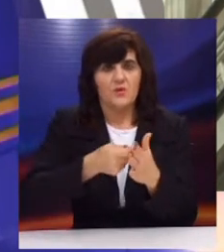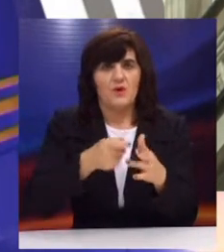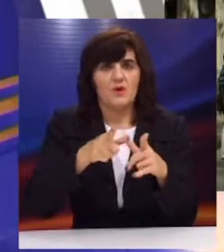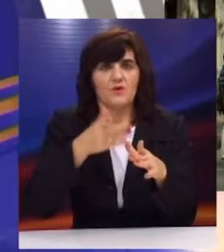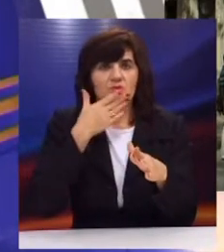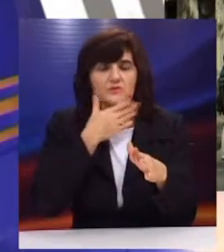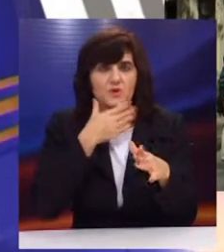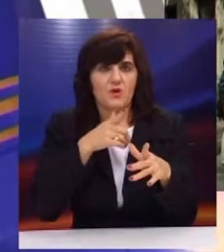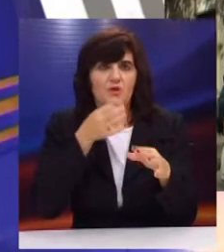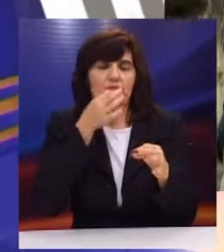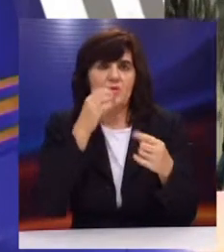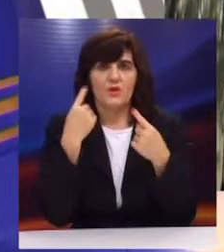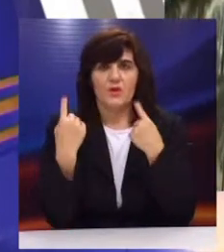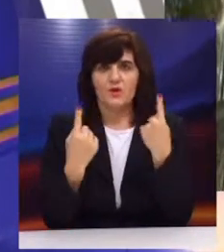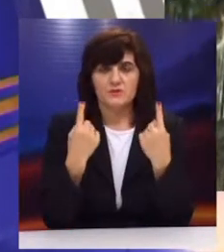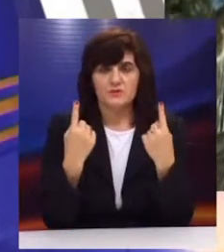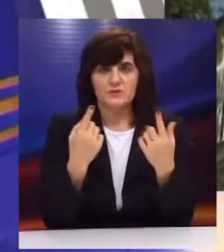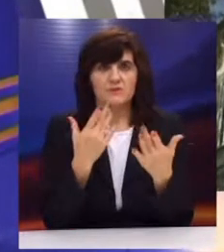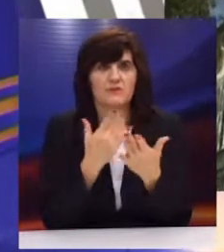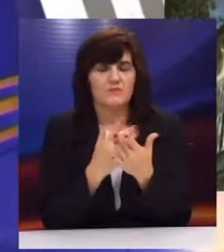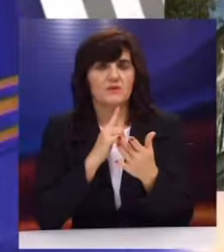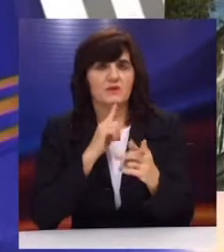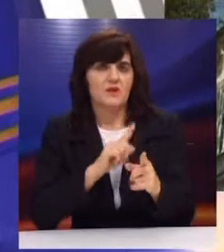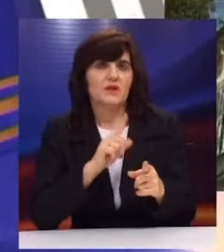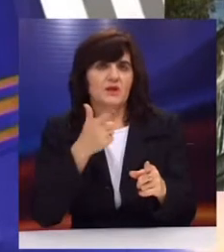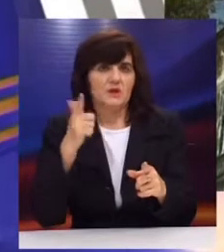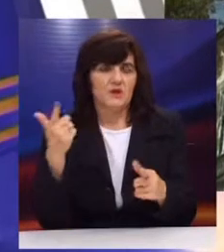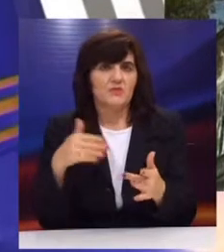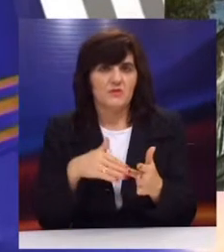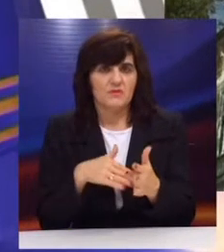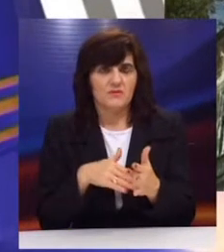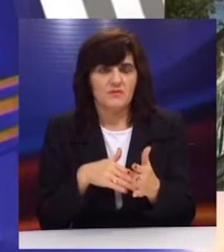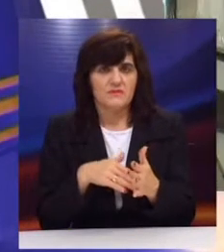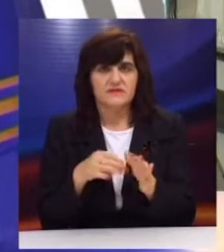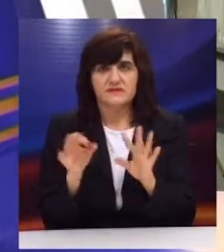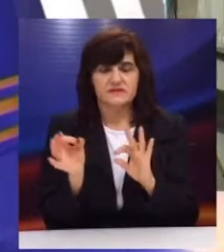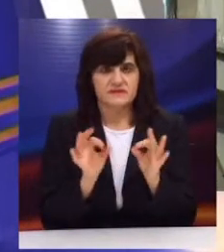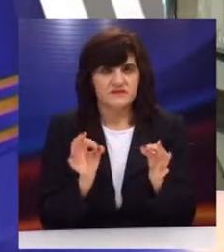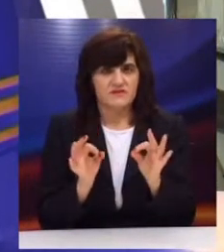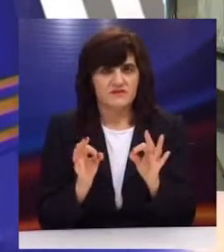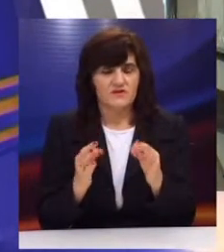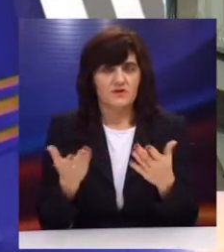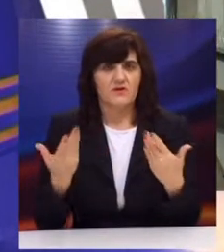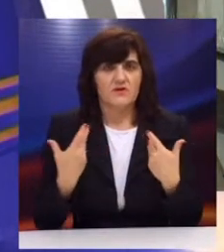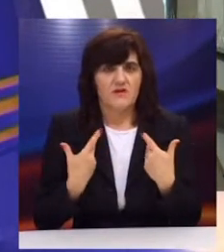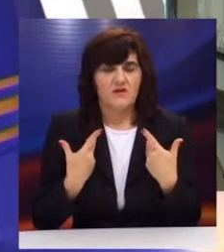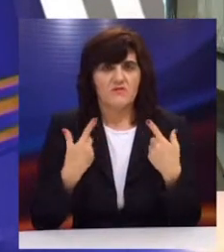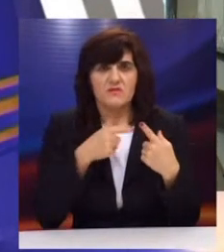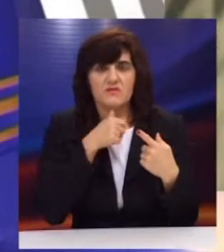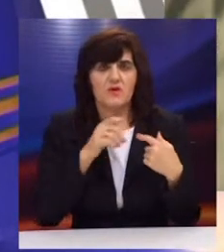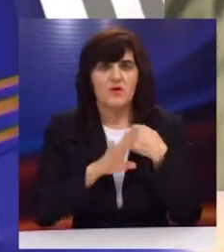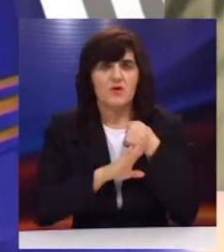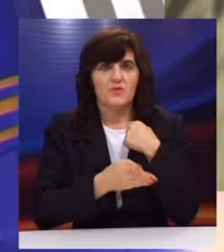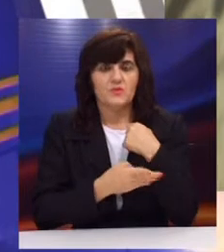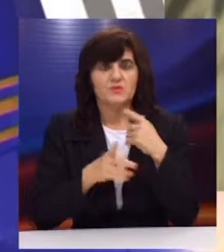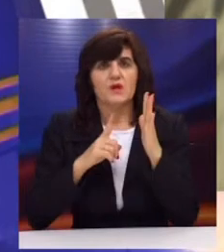boljih uslova, a isto tako najavljeni su i radovi na drugim fasadama u centru grada. Svečanosti ovoga dana doprinijeli su i sami učenici koji